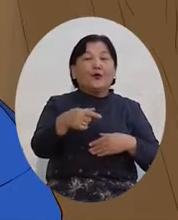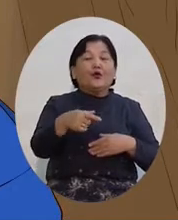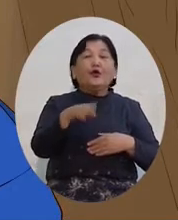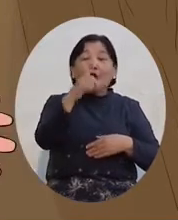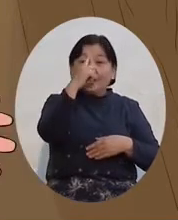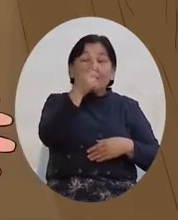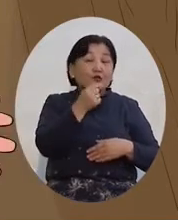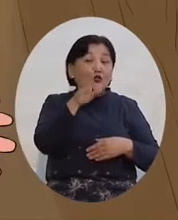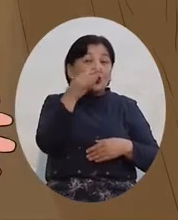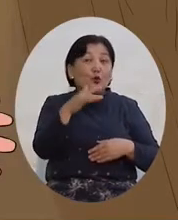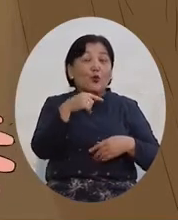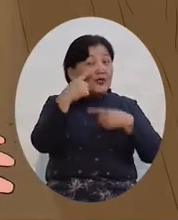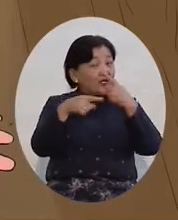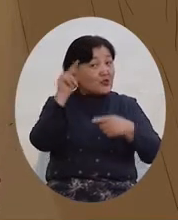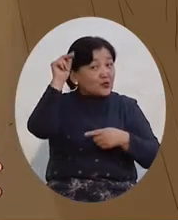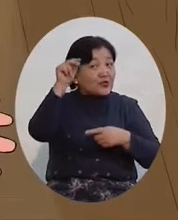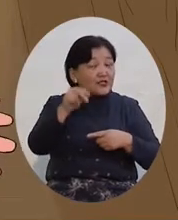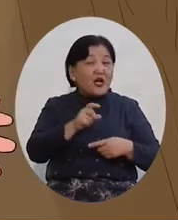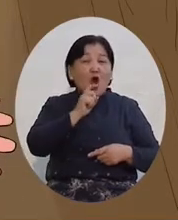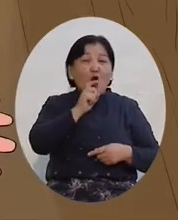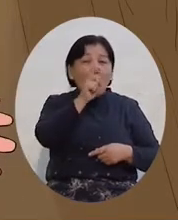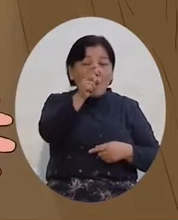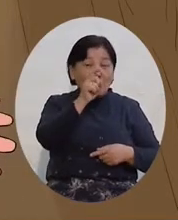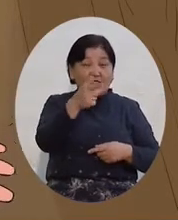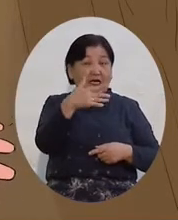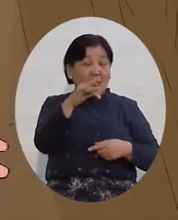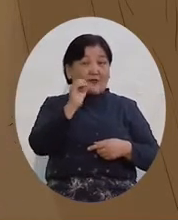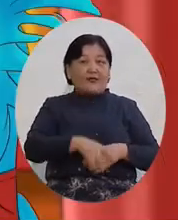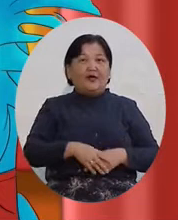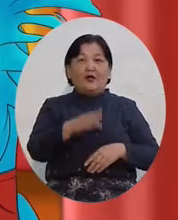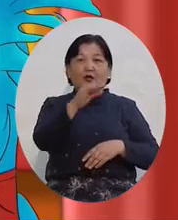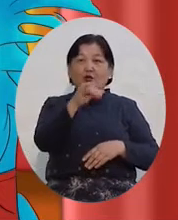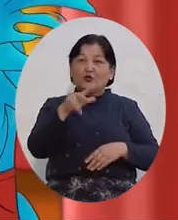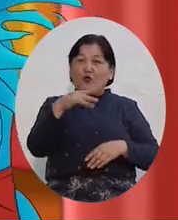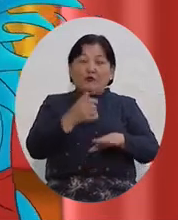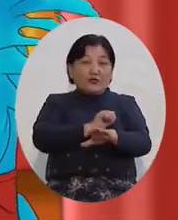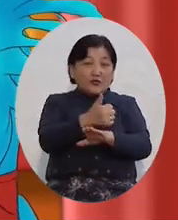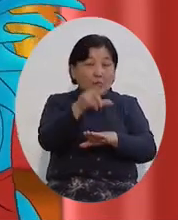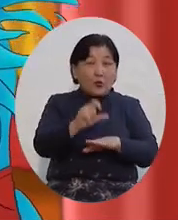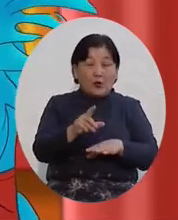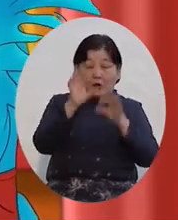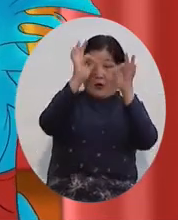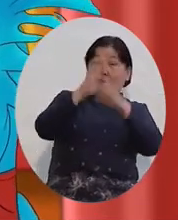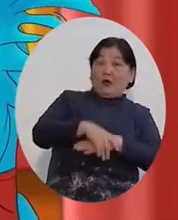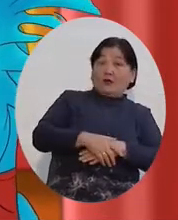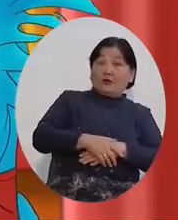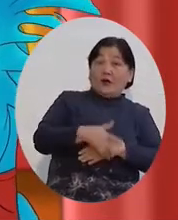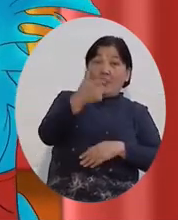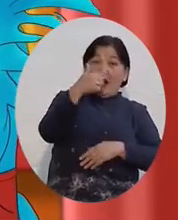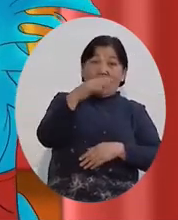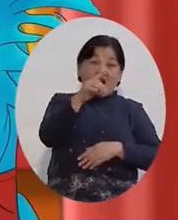сурцнараа түүнлөө оролж гарав. Жуулчин хэрдхийн зочиж гар буу